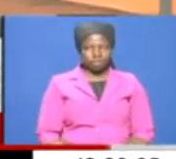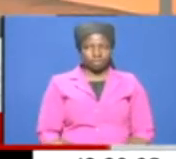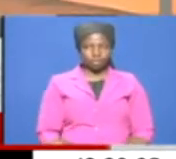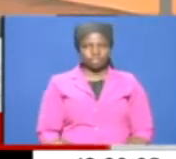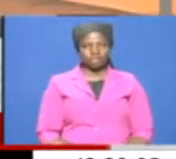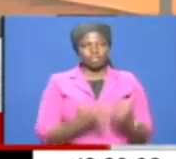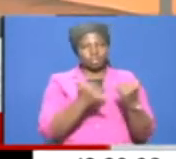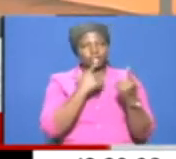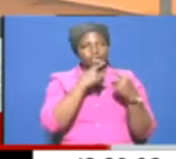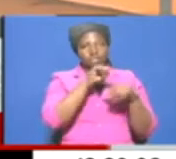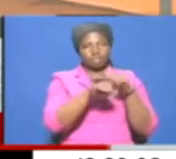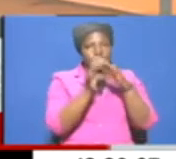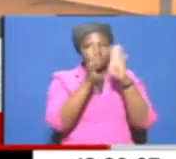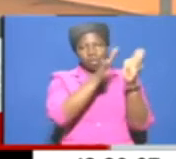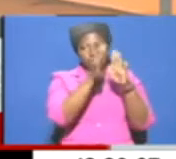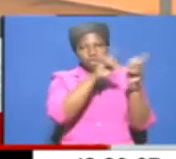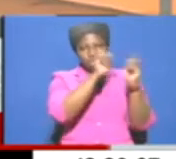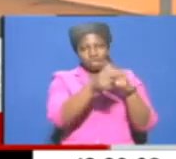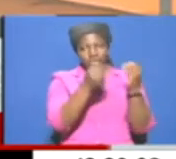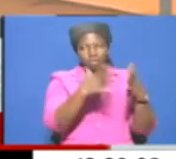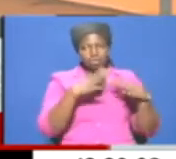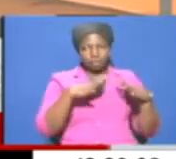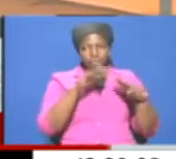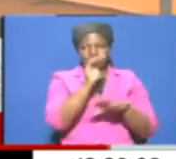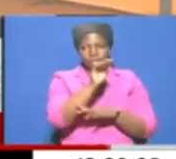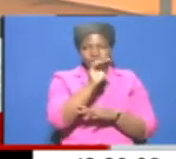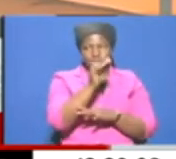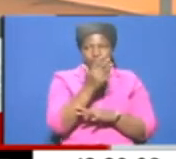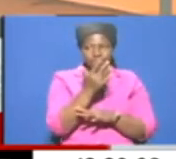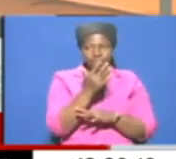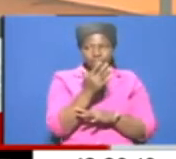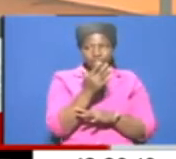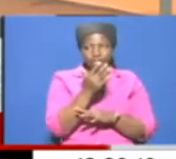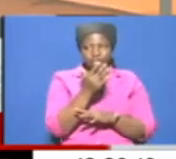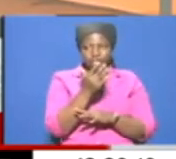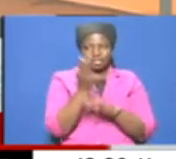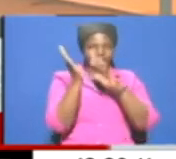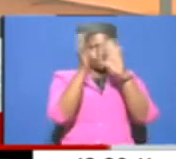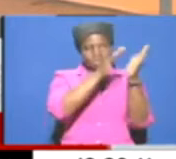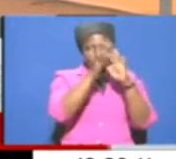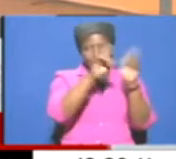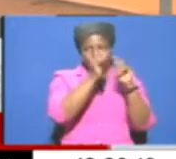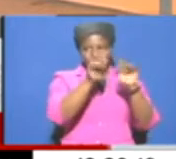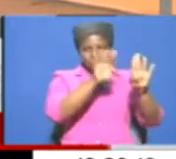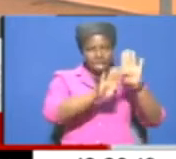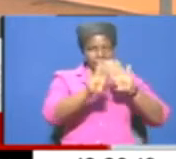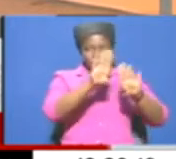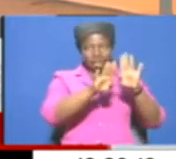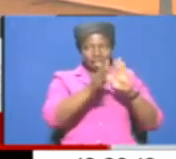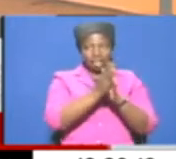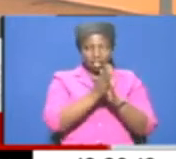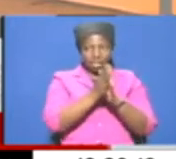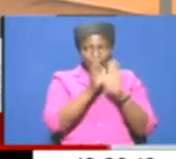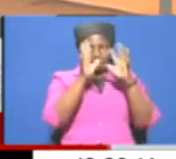climate change, wengi wanajiuliza climate change ni nini. Kwa Kiswahili wanasema mabadiliko ya tabia nchi.